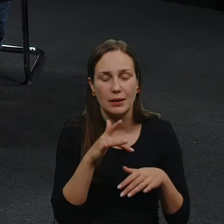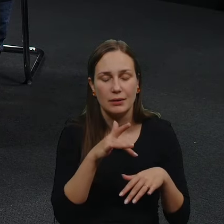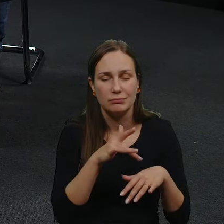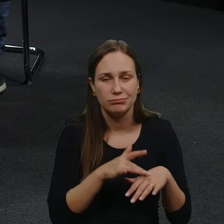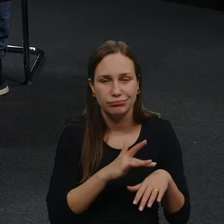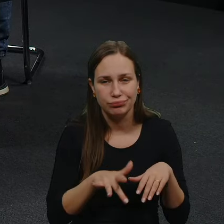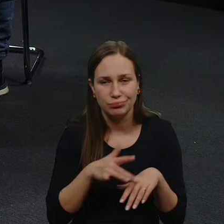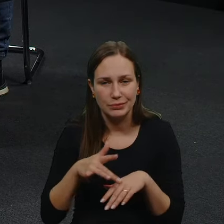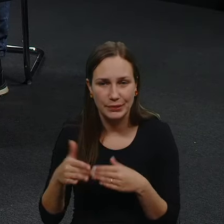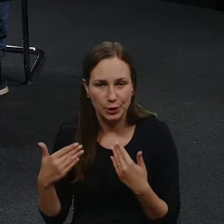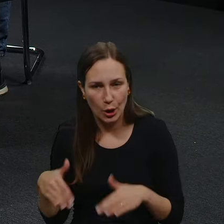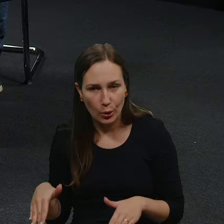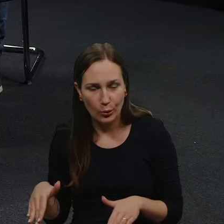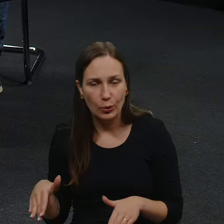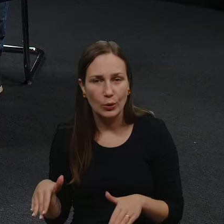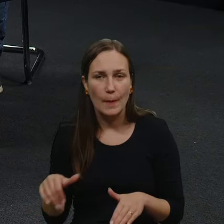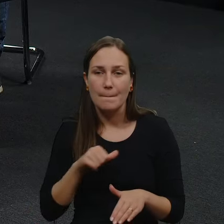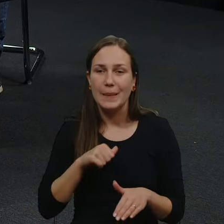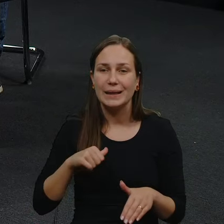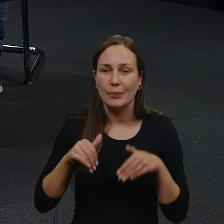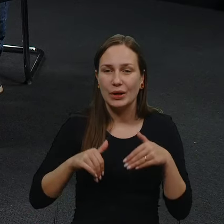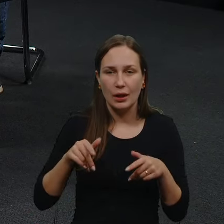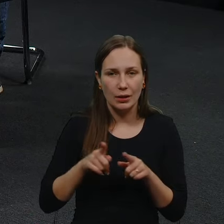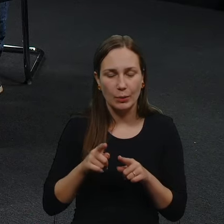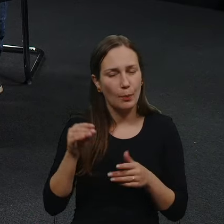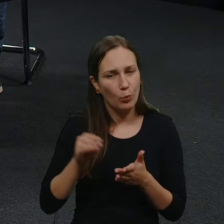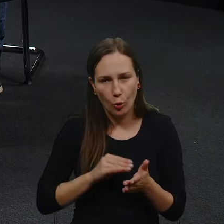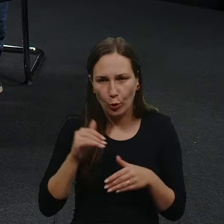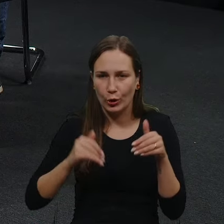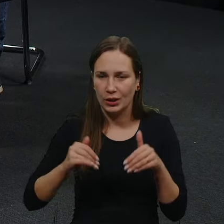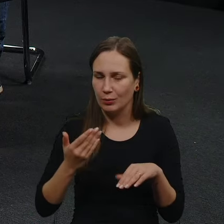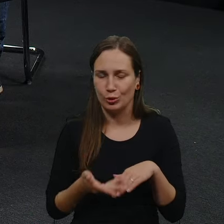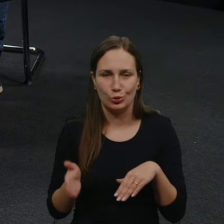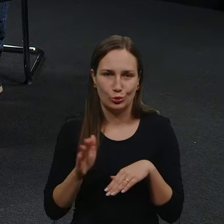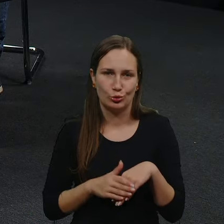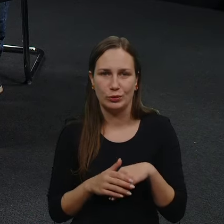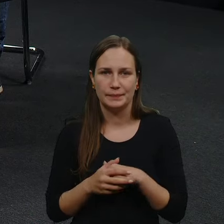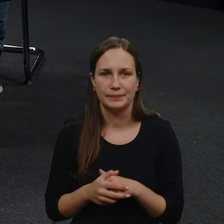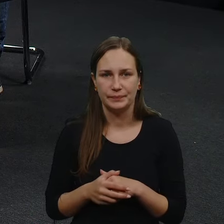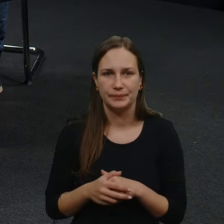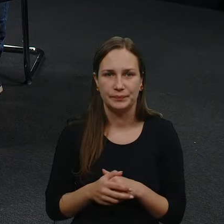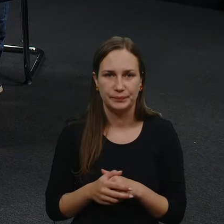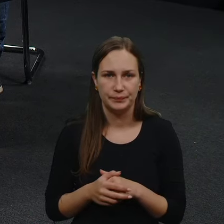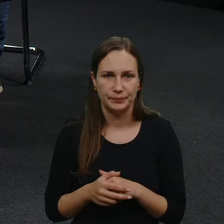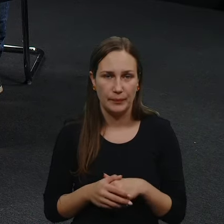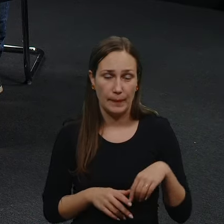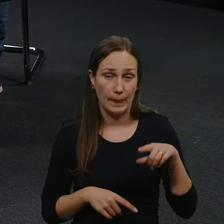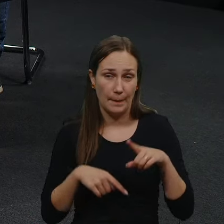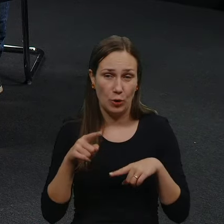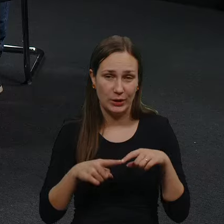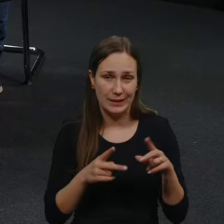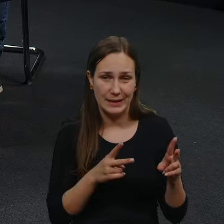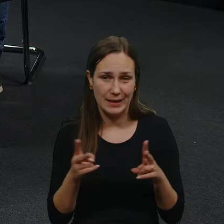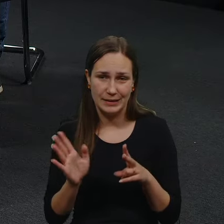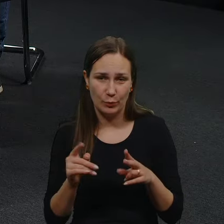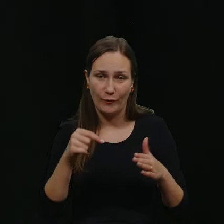ne, ir atlaikyti ir patiem rinkėjams sudėtinga būtų dar vienus rinkimus po šito maratono. Politinis nestabilumas ne